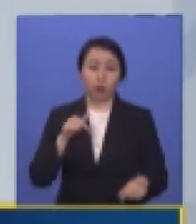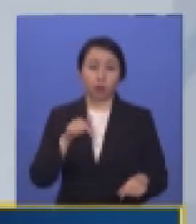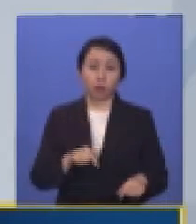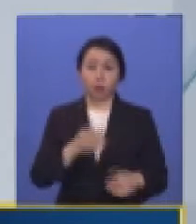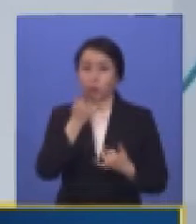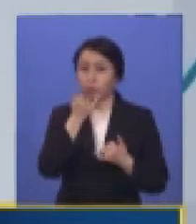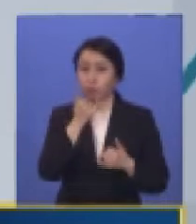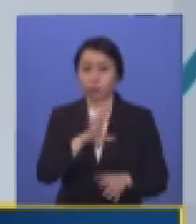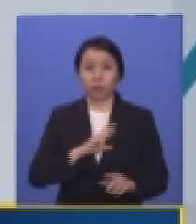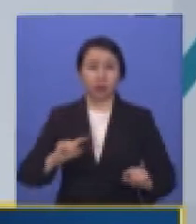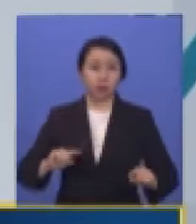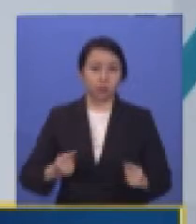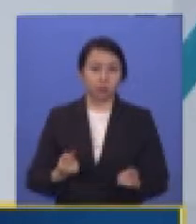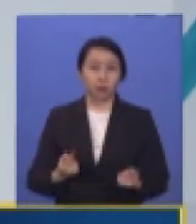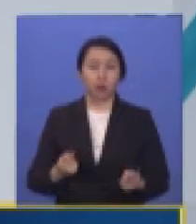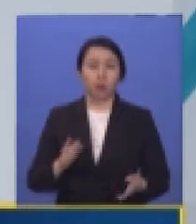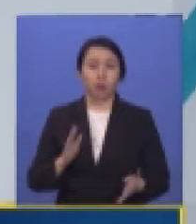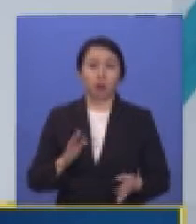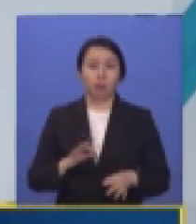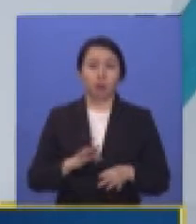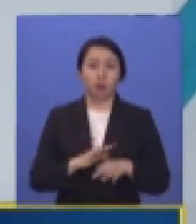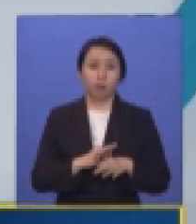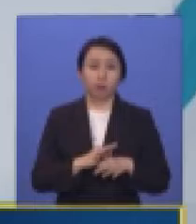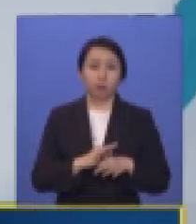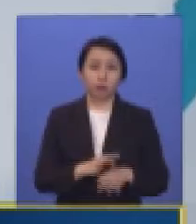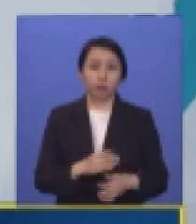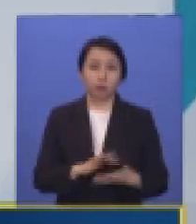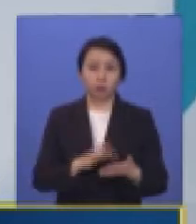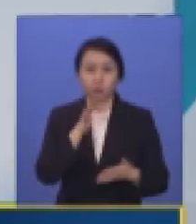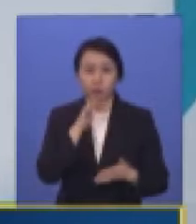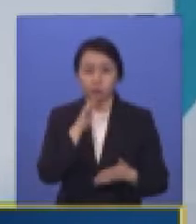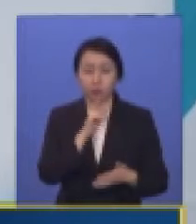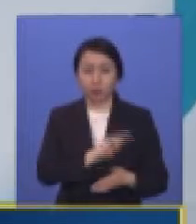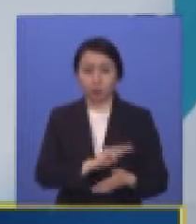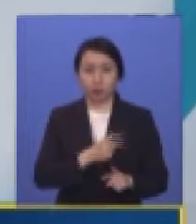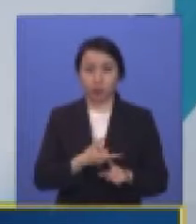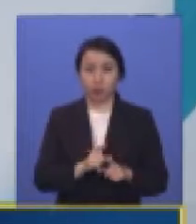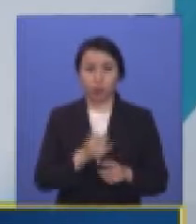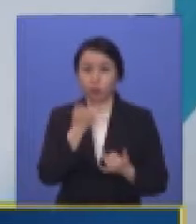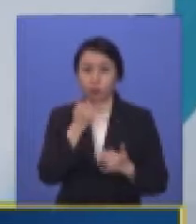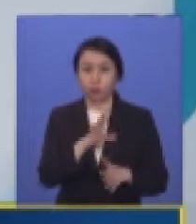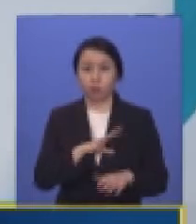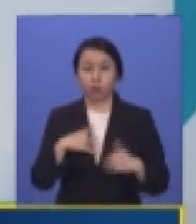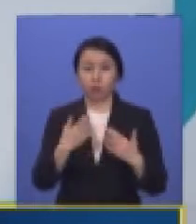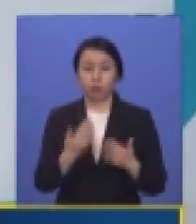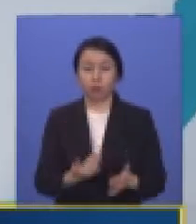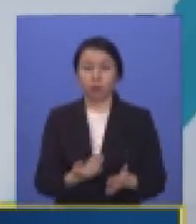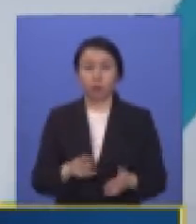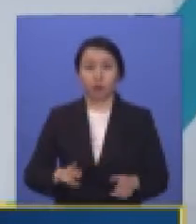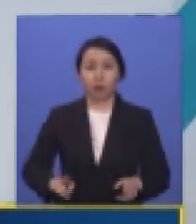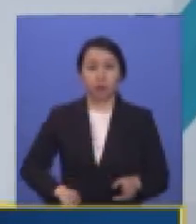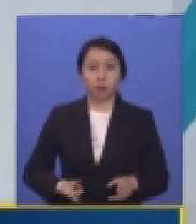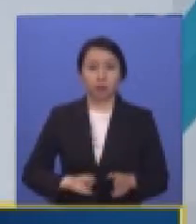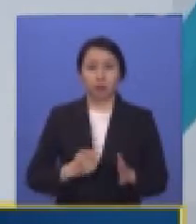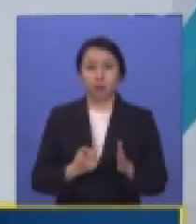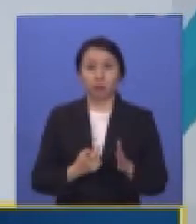лицам. Кроме того, он не может быть арестован, подвергнут приводу в течение срока полномочий. К нему не могут быть применены